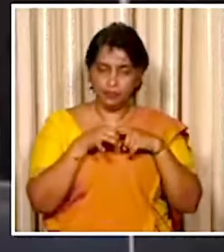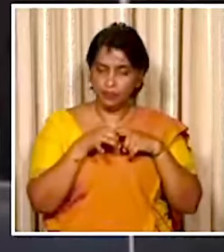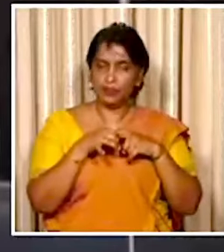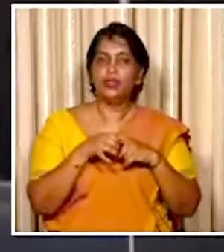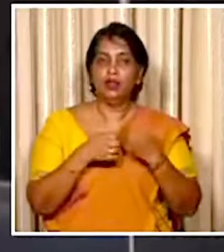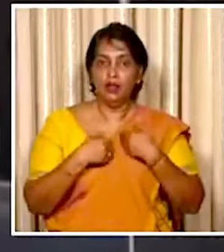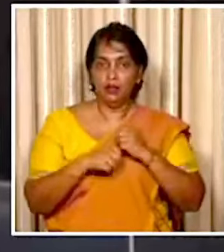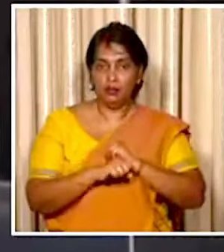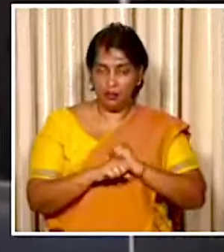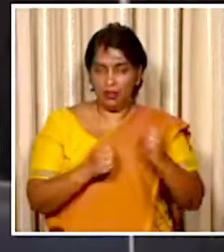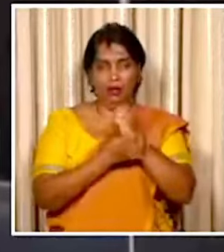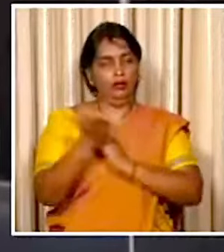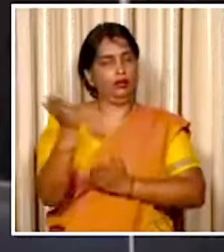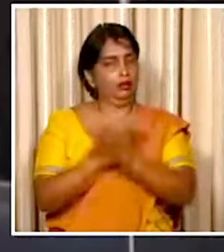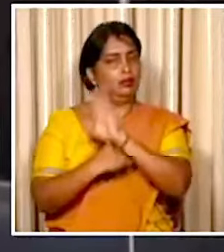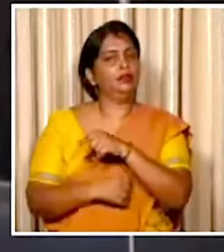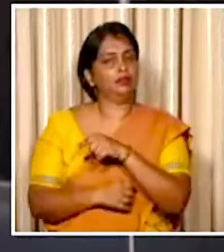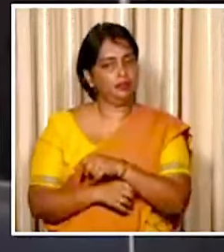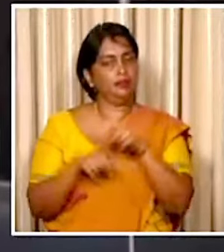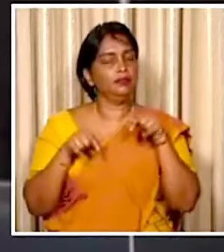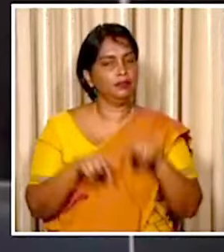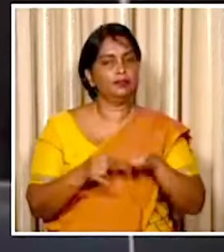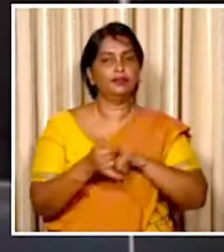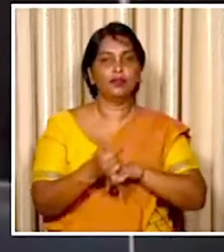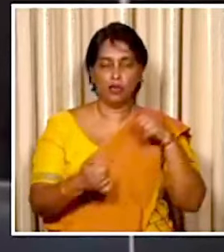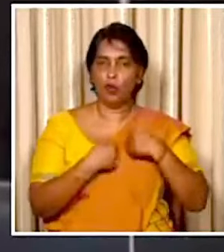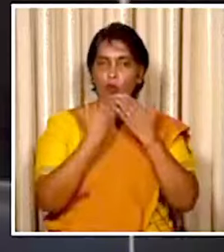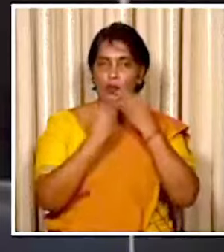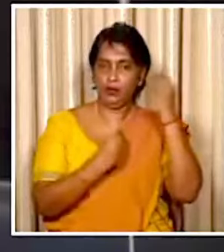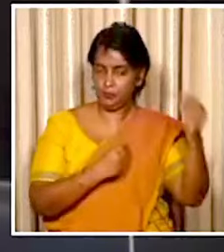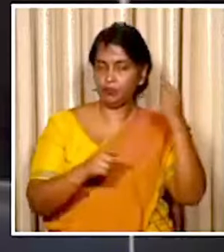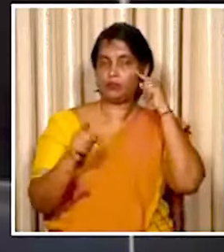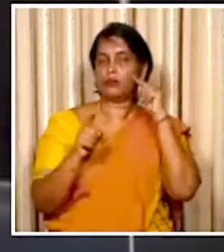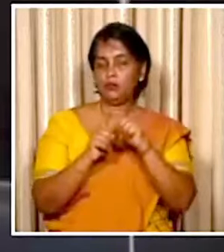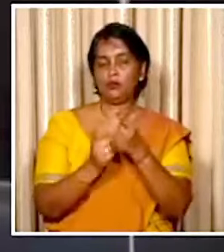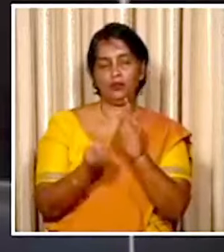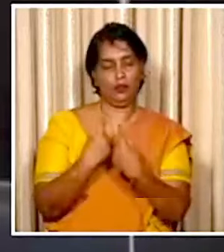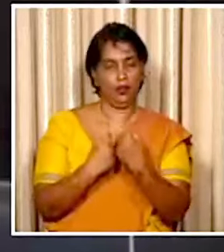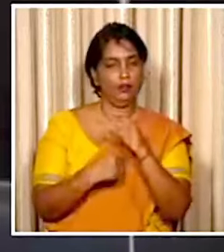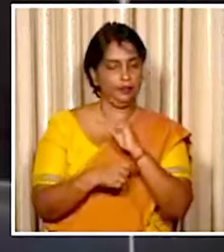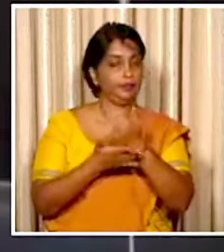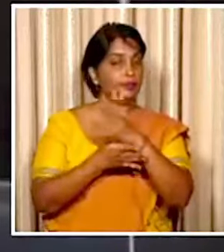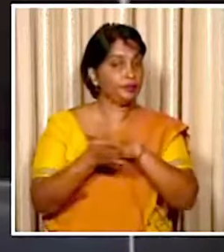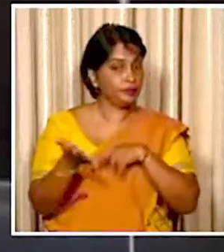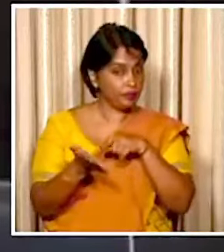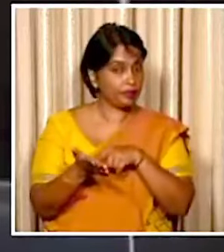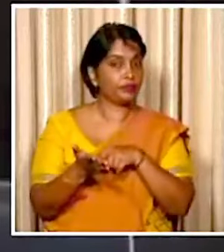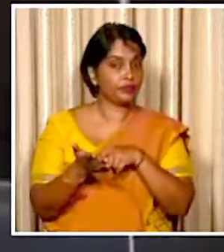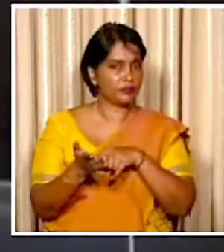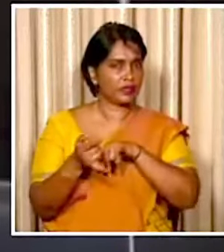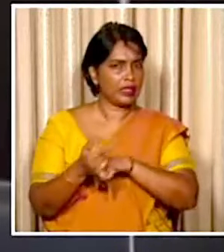මම නොහිටු වෙලාවේ මේ ලිපිය යවලා තින්නේ දැන්ටමත් ලේකම්තුමීට උපදෙස් දීලා තිනවා මේ පිළිබඳව කරුණු විමසන්න ලිපියේ ආපු ජෙස්